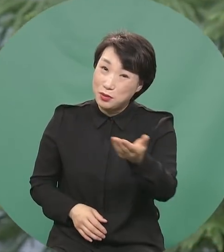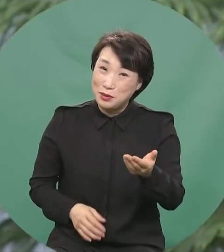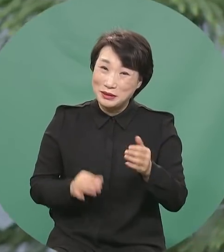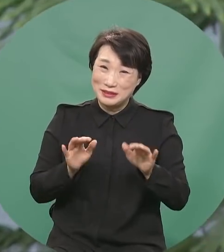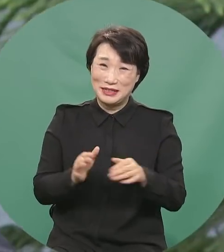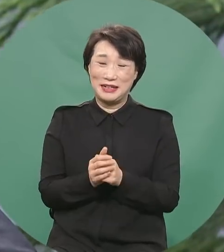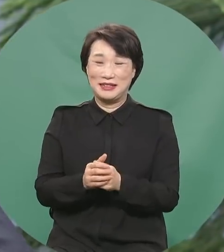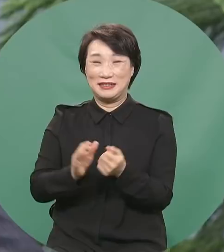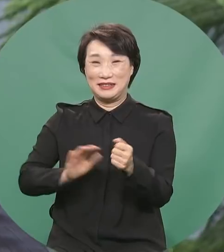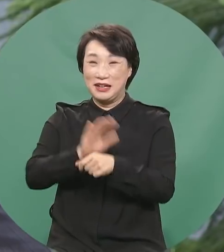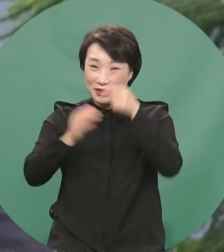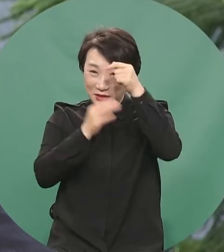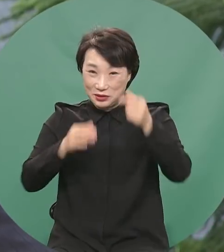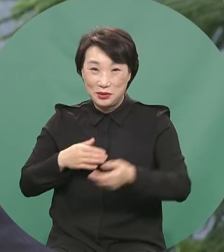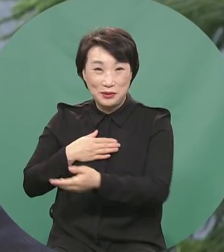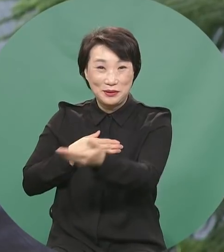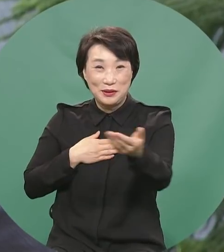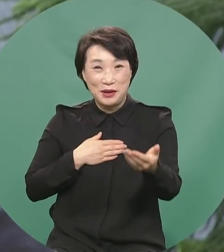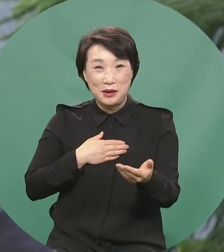사랑하는 여러분,